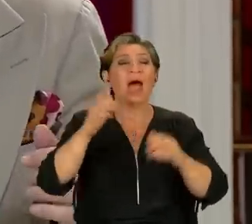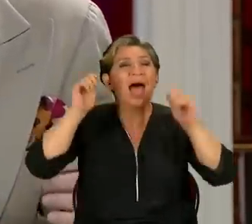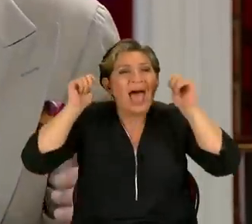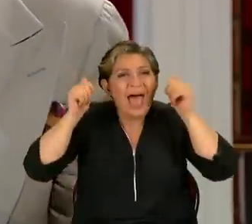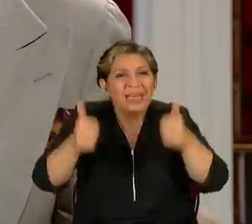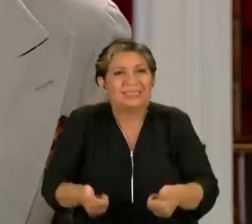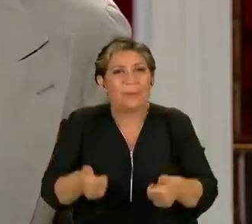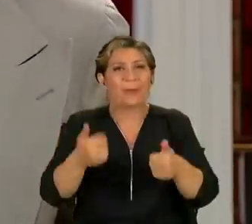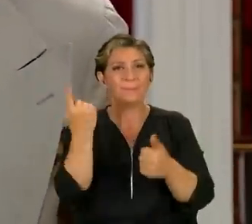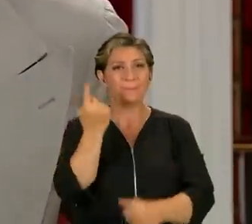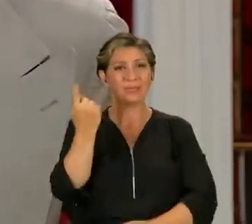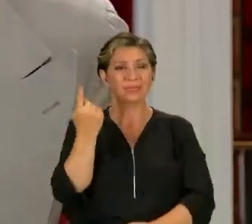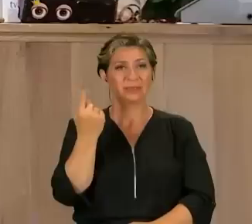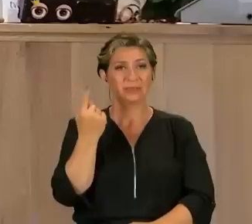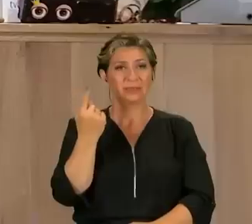her zaman bir